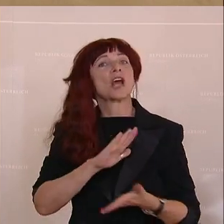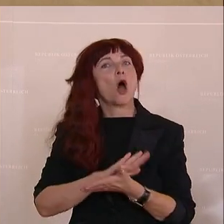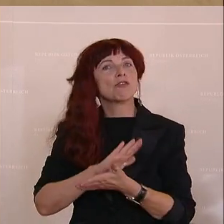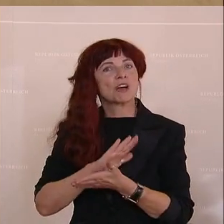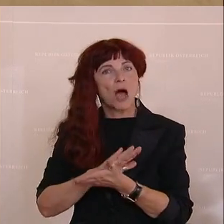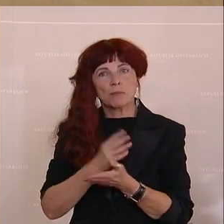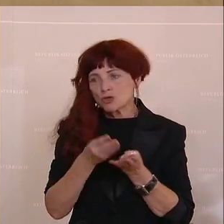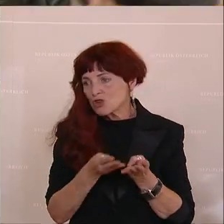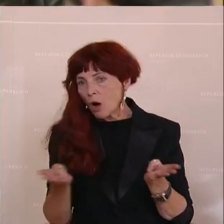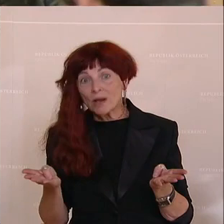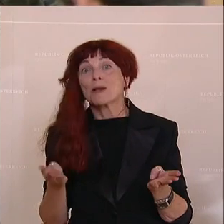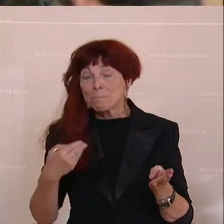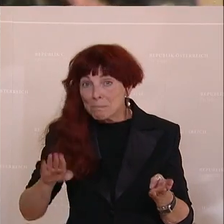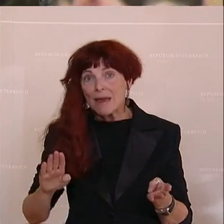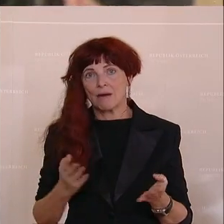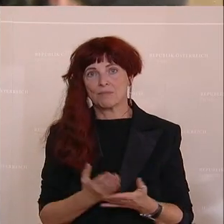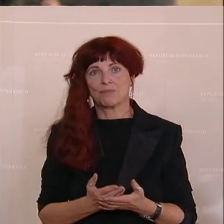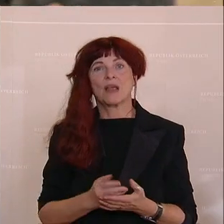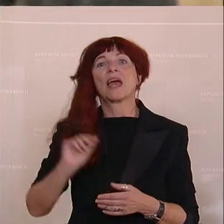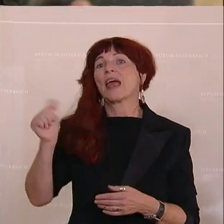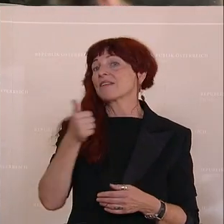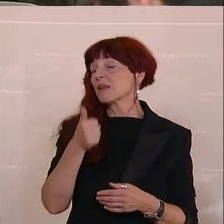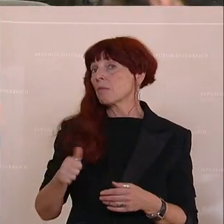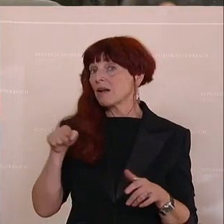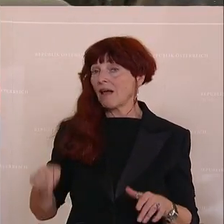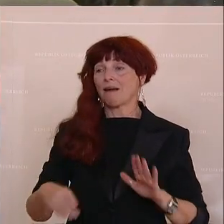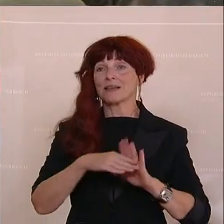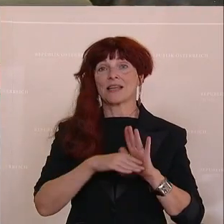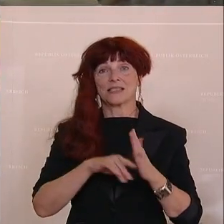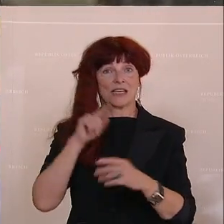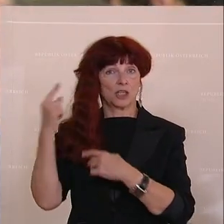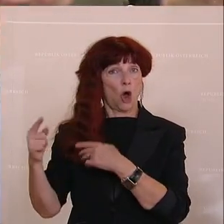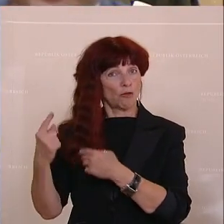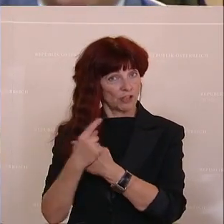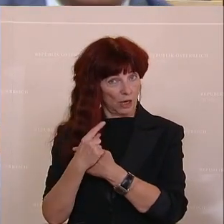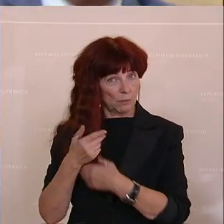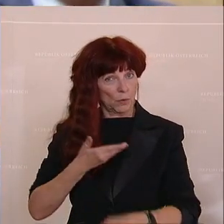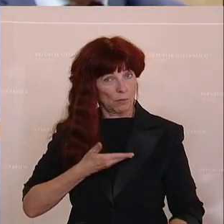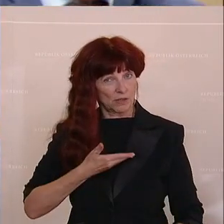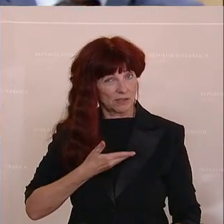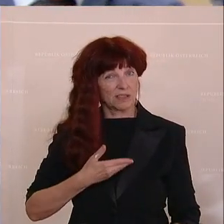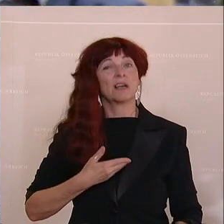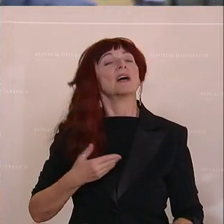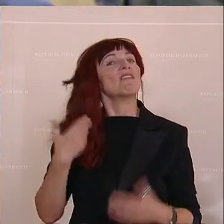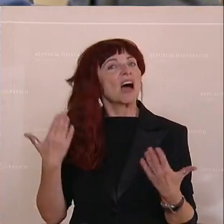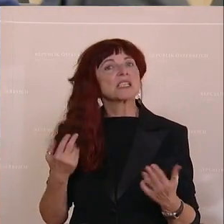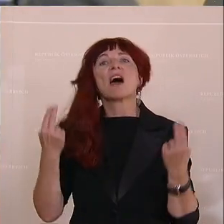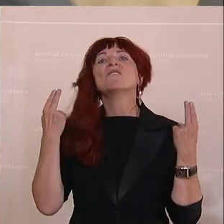haben, auch umschreiben. Wir haben zuallererst einmal einen gesetzlichen Auftrag und dieser gesetzliche Auftrag heißt